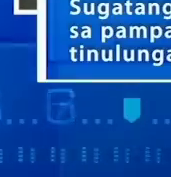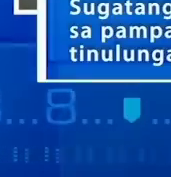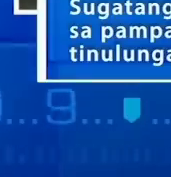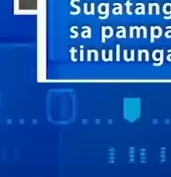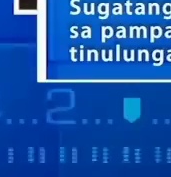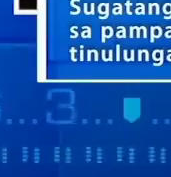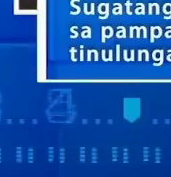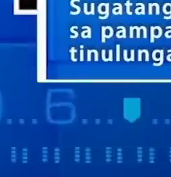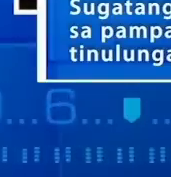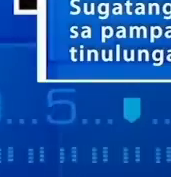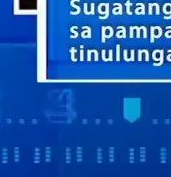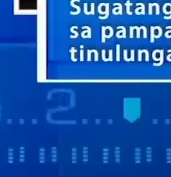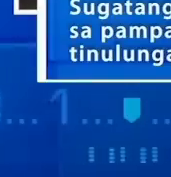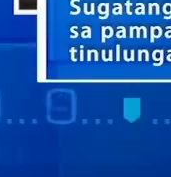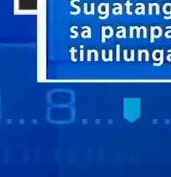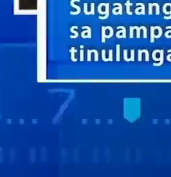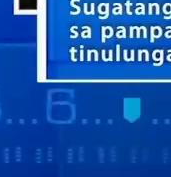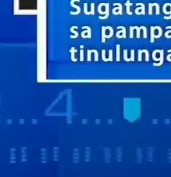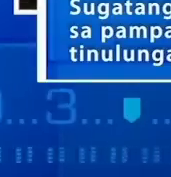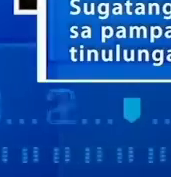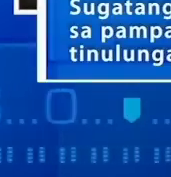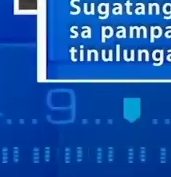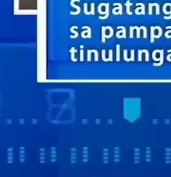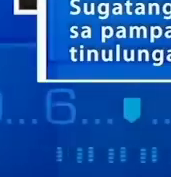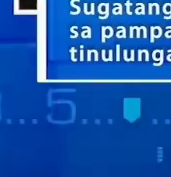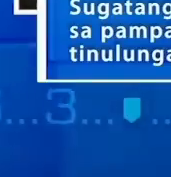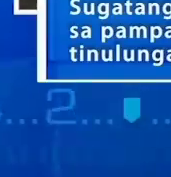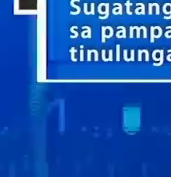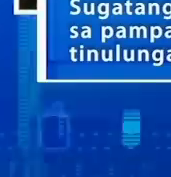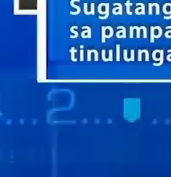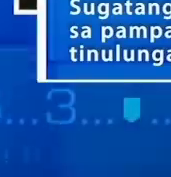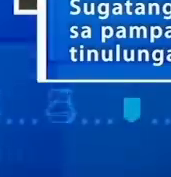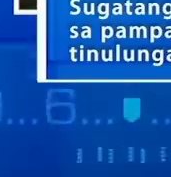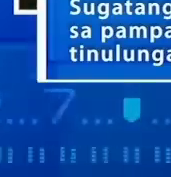Bye!